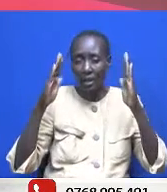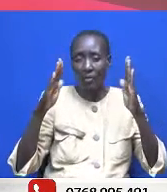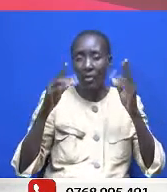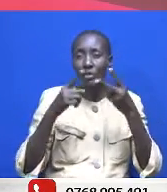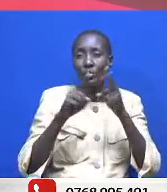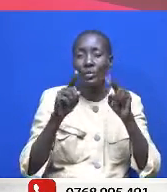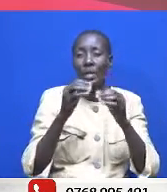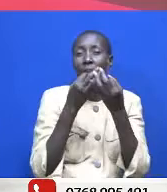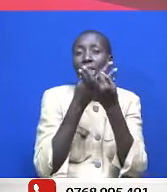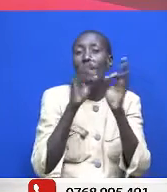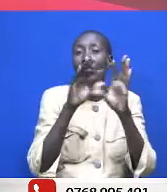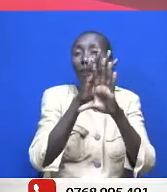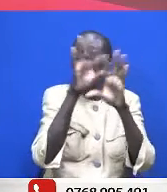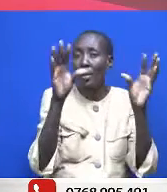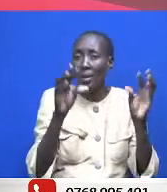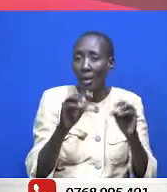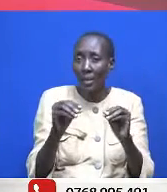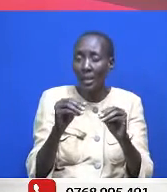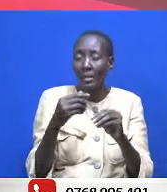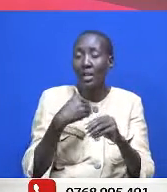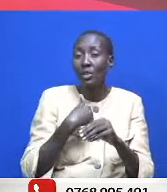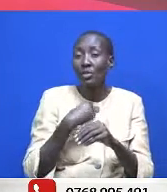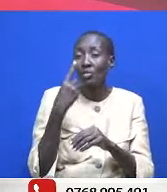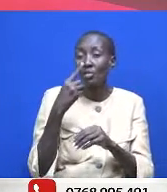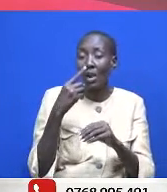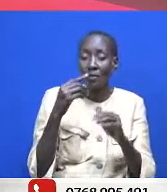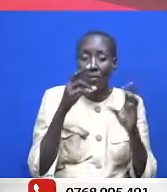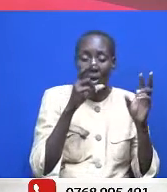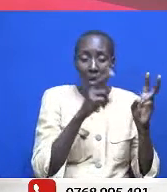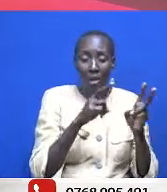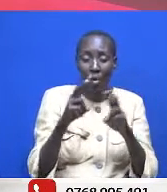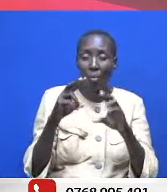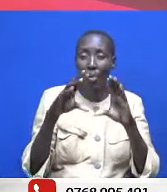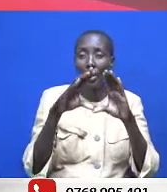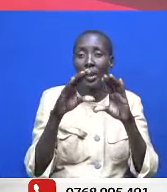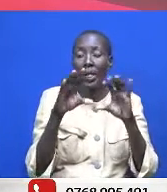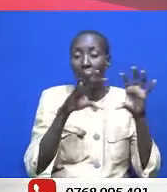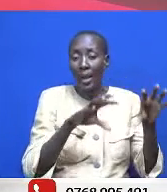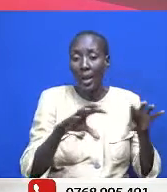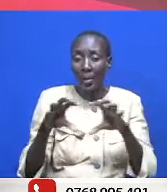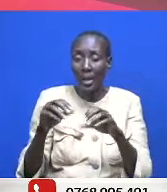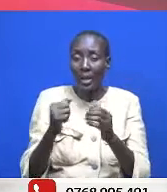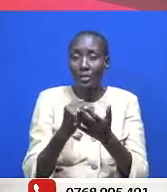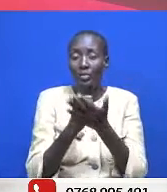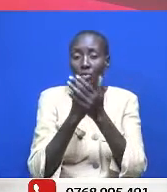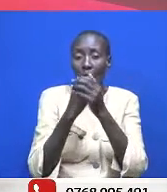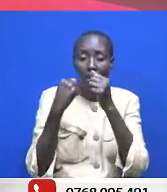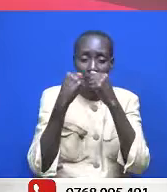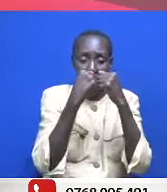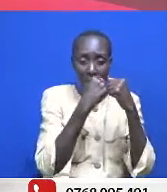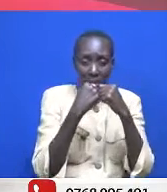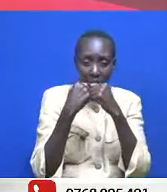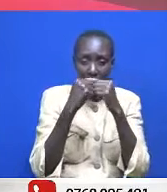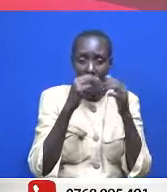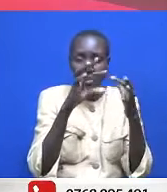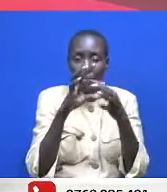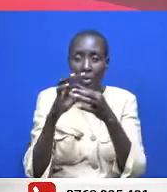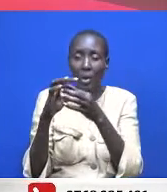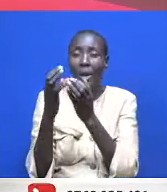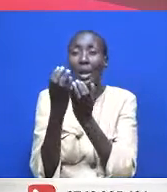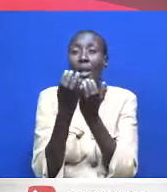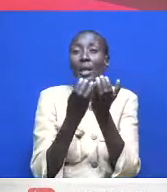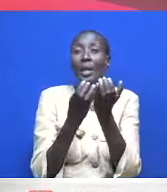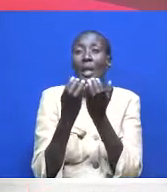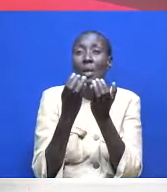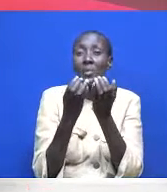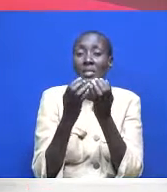huru ilikuwa ni kubuni soko moja litakalowezesha kukabiliana na changamoto kwa pamoja. Changamoto la kibiashara ambalo